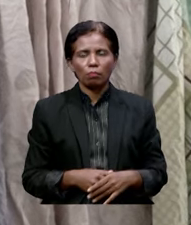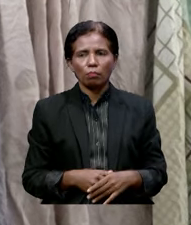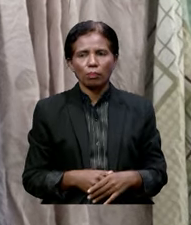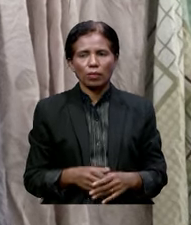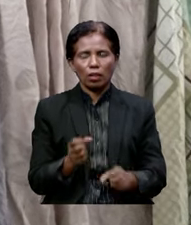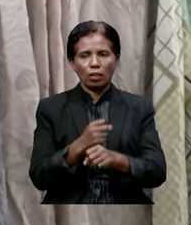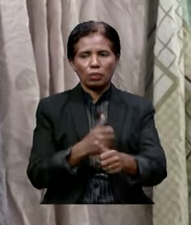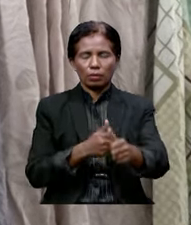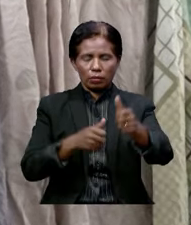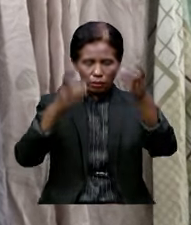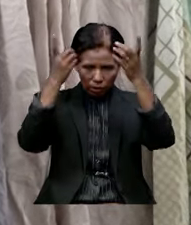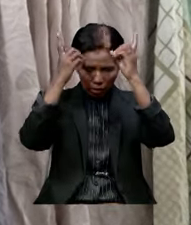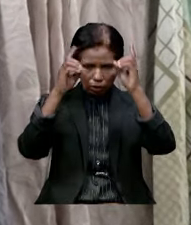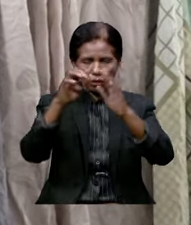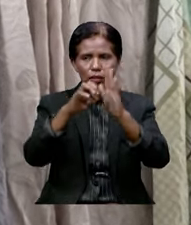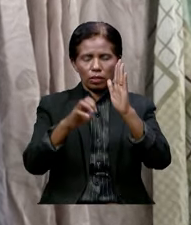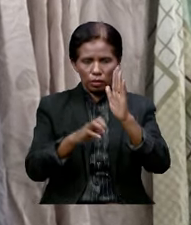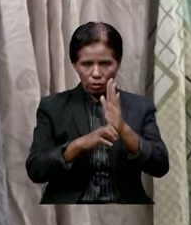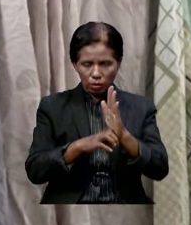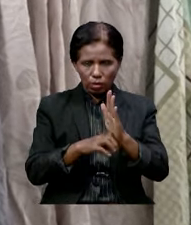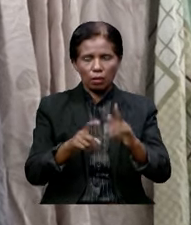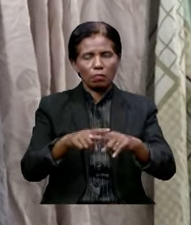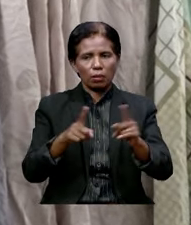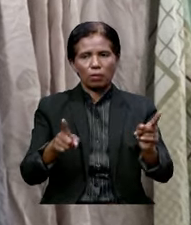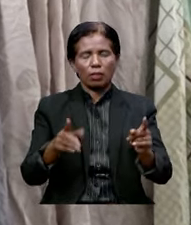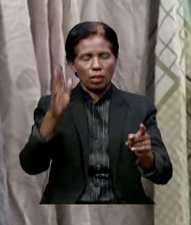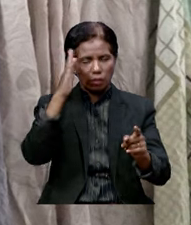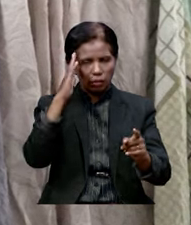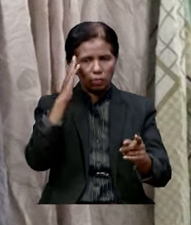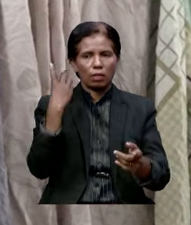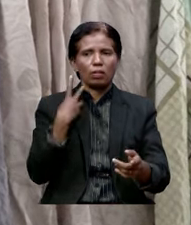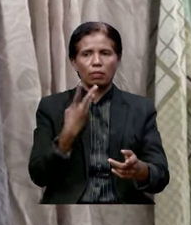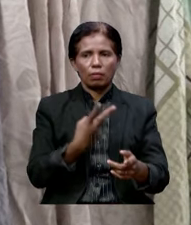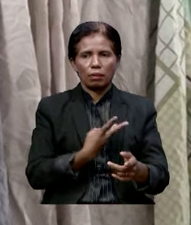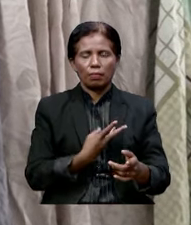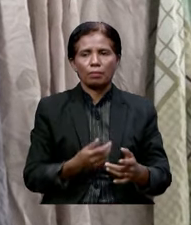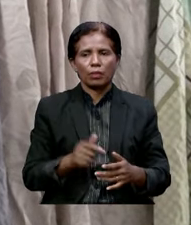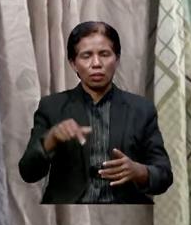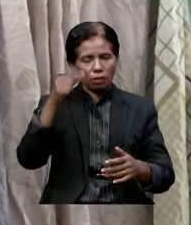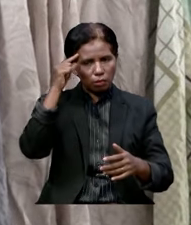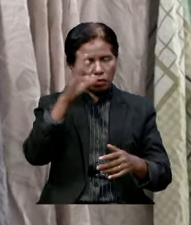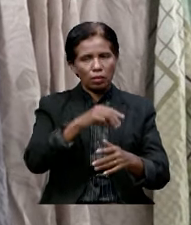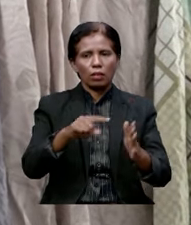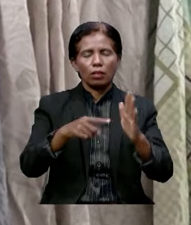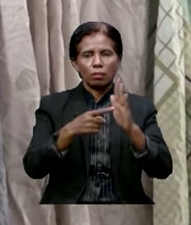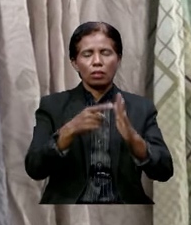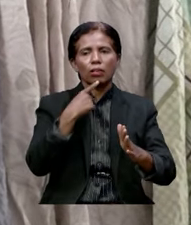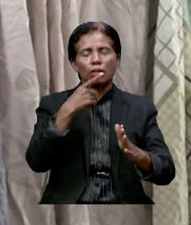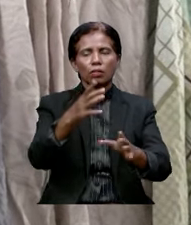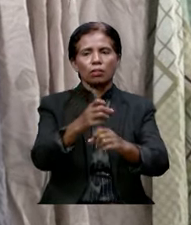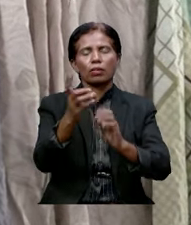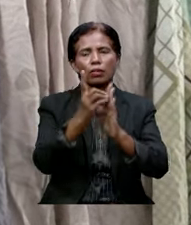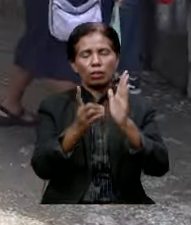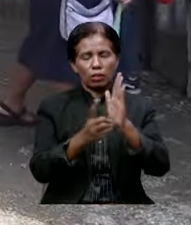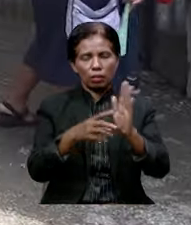halutur decision estar unia decision governo unia be consideramos ami além de ne governo mos haho avisa no foti dados con